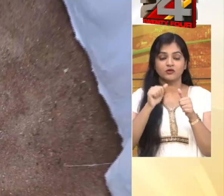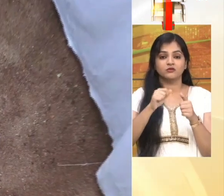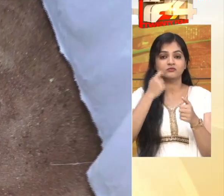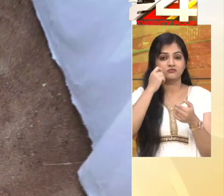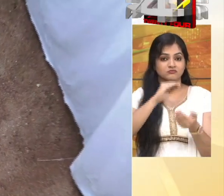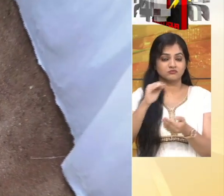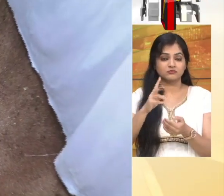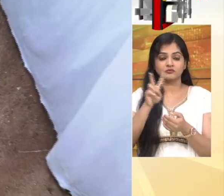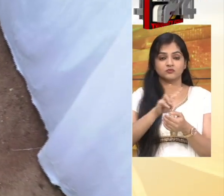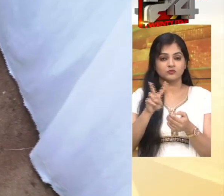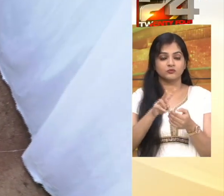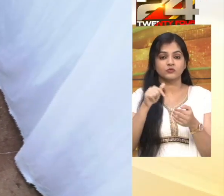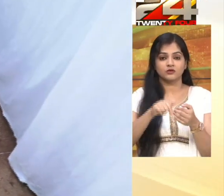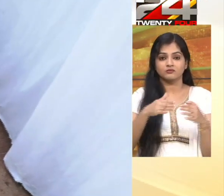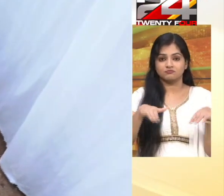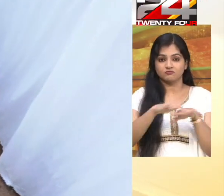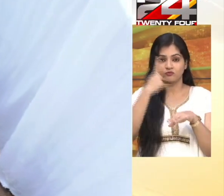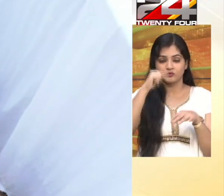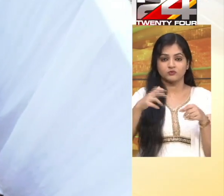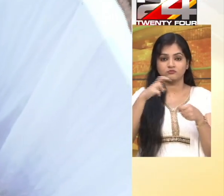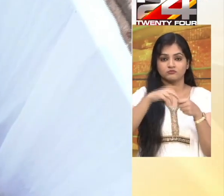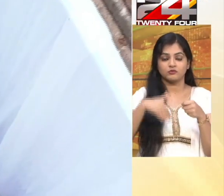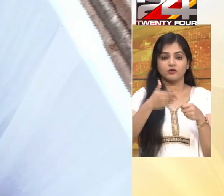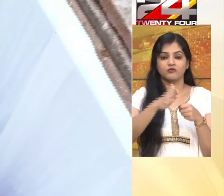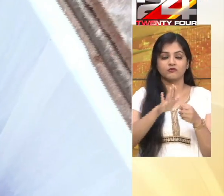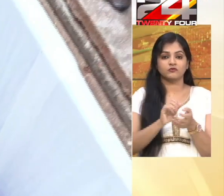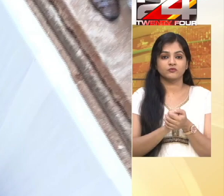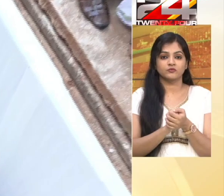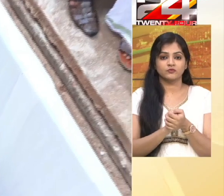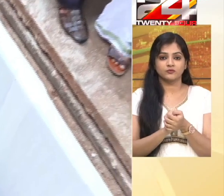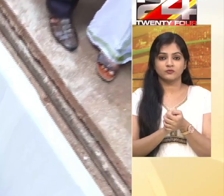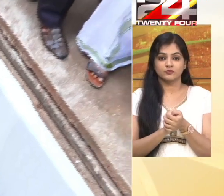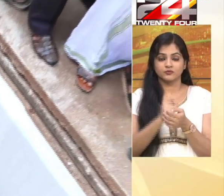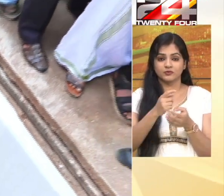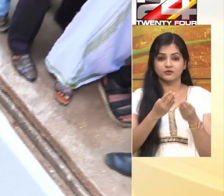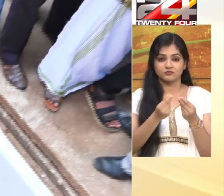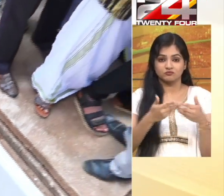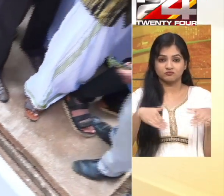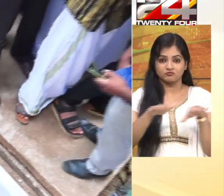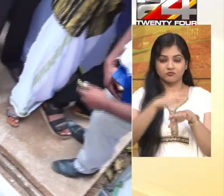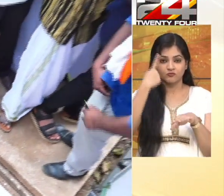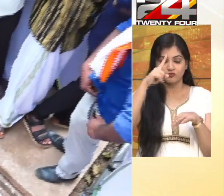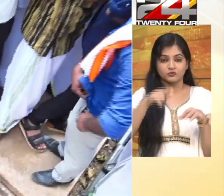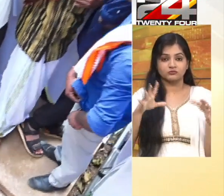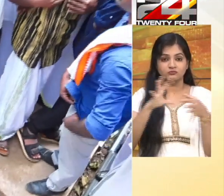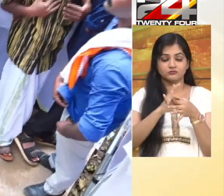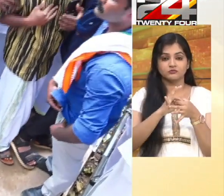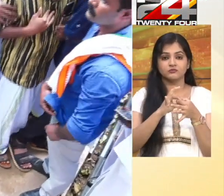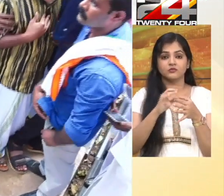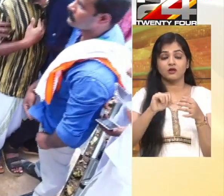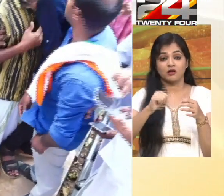വിഷ്ണുവും എല്ലാവരും തന്നെ ഈ ചടങ്ങിൽ പങ്കെടുക്കുന്നുണ്ട്. മതപരമായ ഒരു ചടങ്ങും ഈ ചിതാഭസ്മ നിബന്ധനം ചെയ്യുന്നതുമായി ബന്ധപ്പെട്ട ഇല്ല.